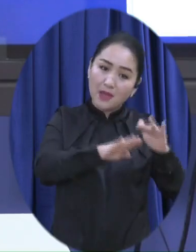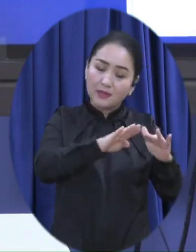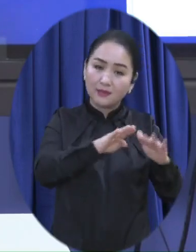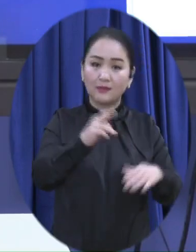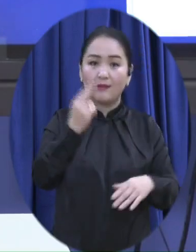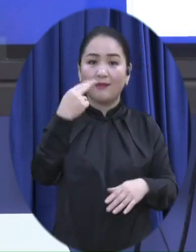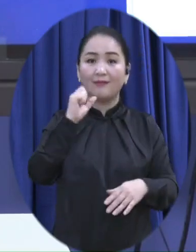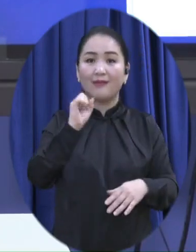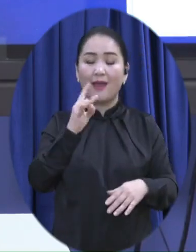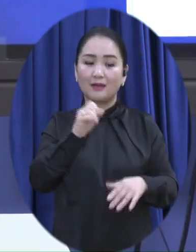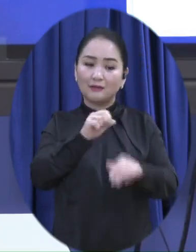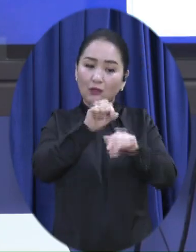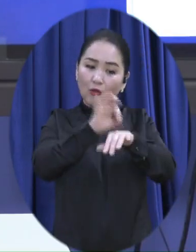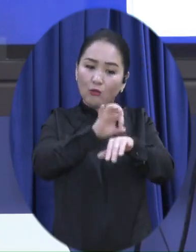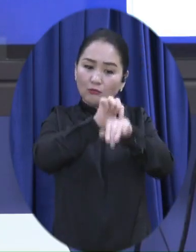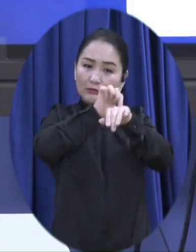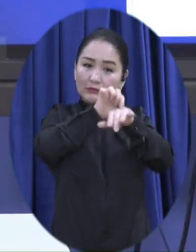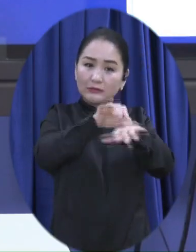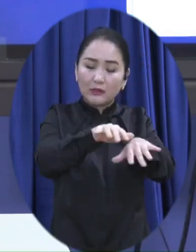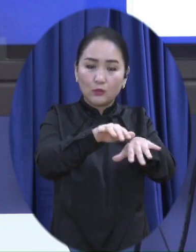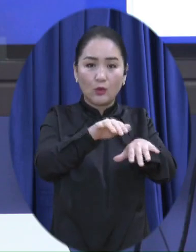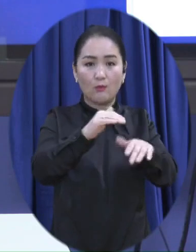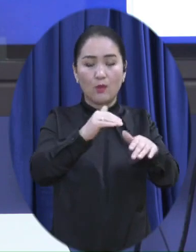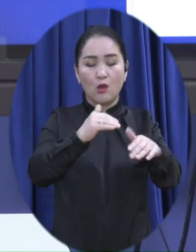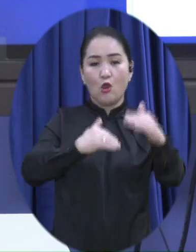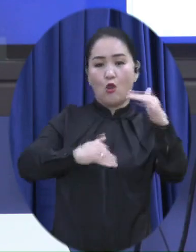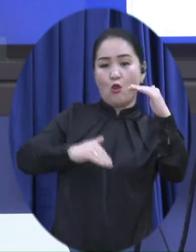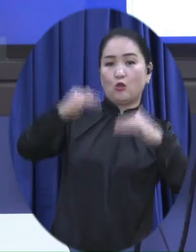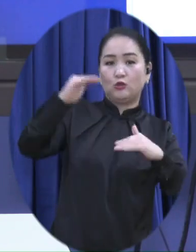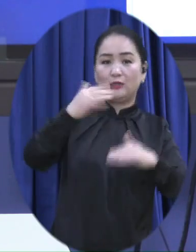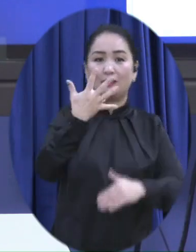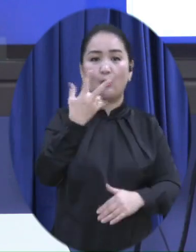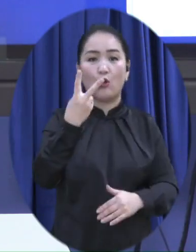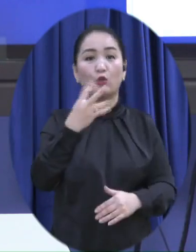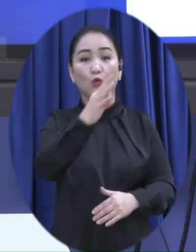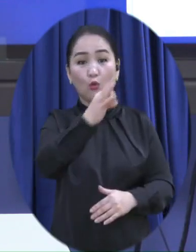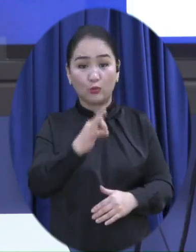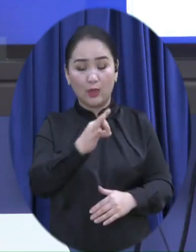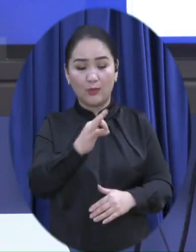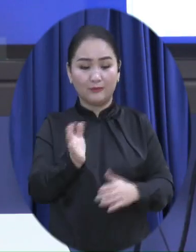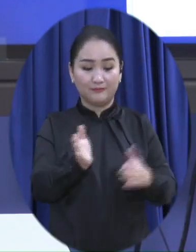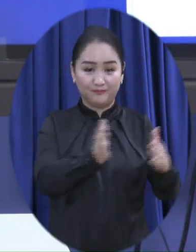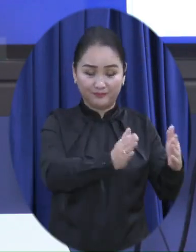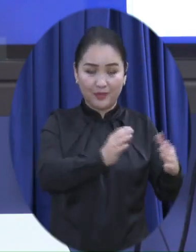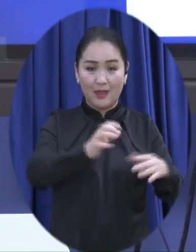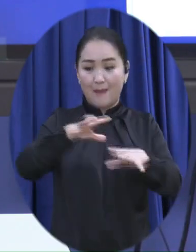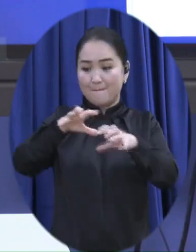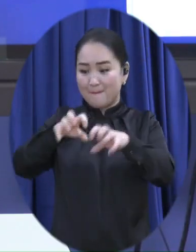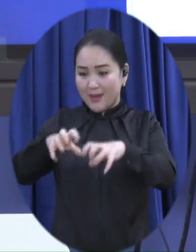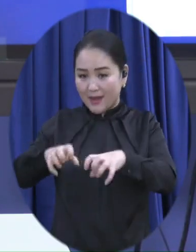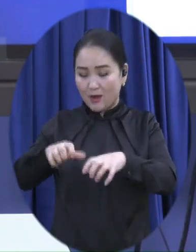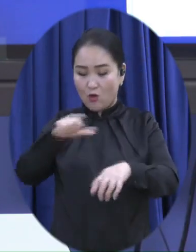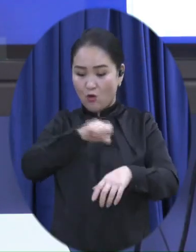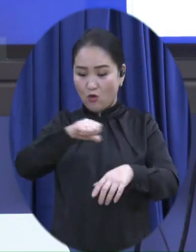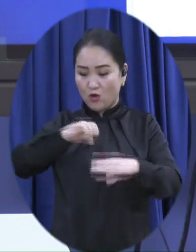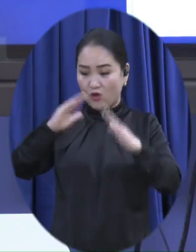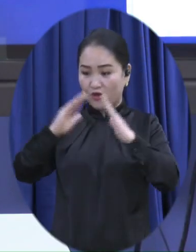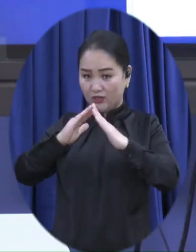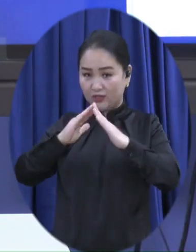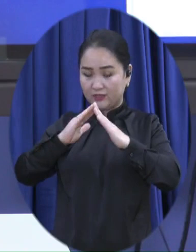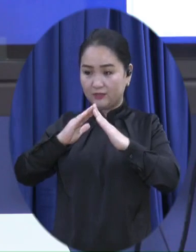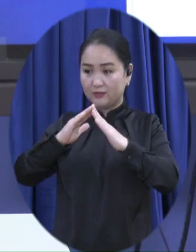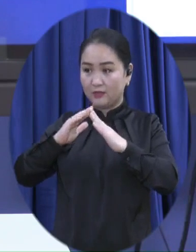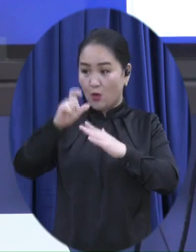буюу одоо халдварлтын индекс маш өндөр 52% байна. За мөн одоо барай засал гэрээрээ хүн одоо үрж барай